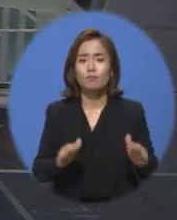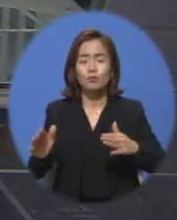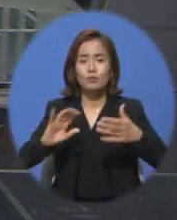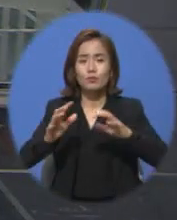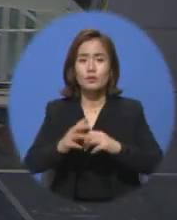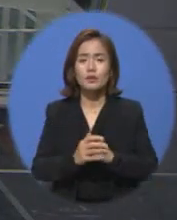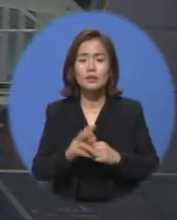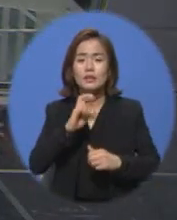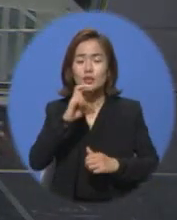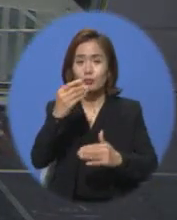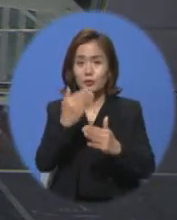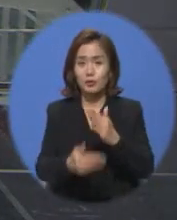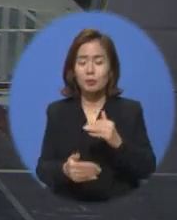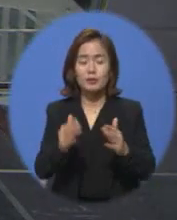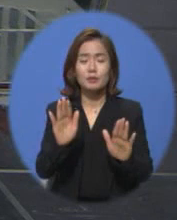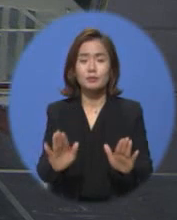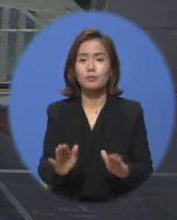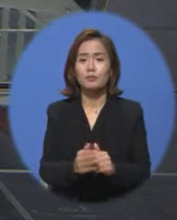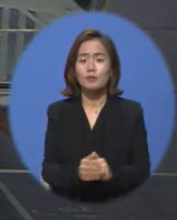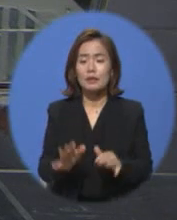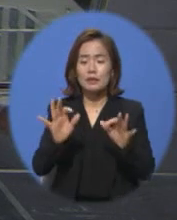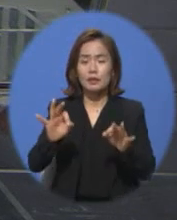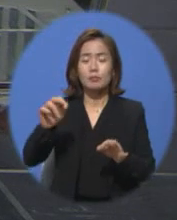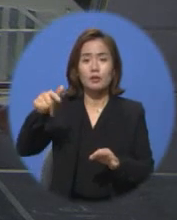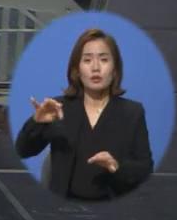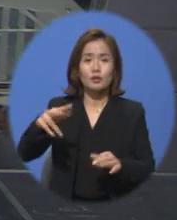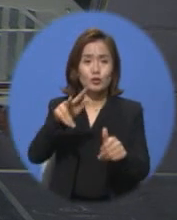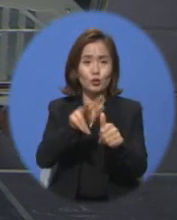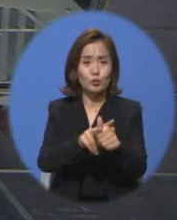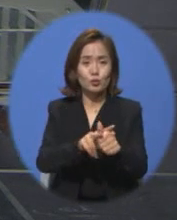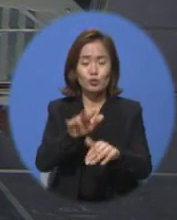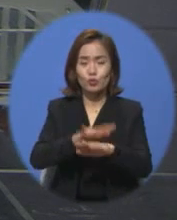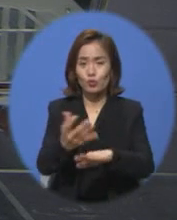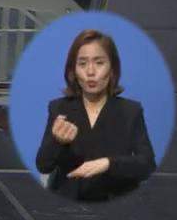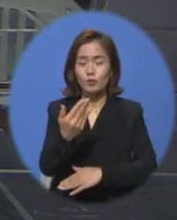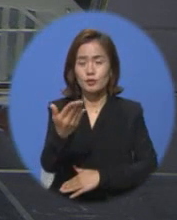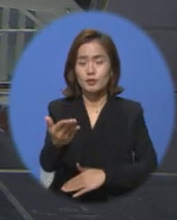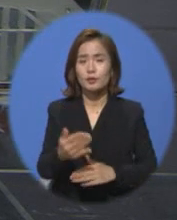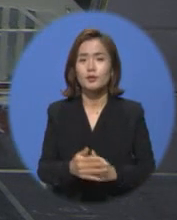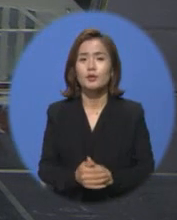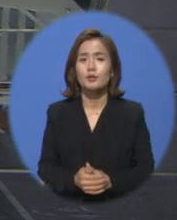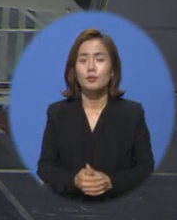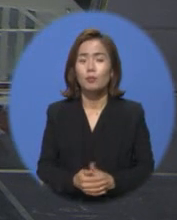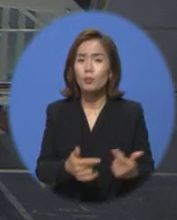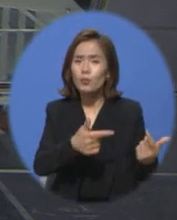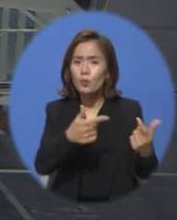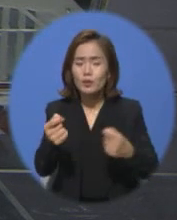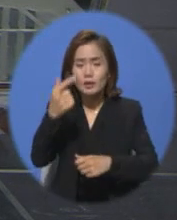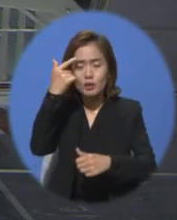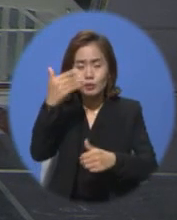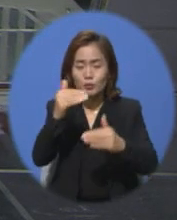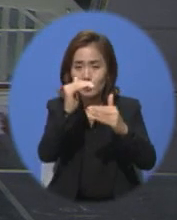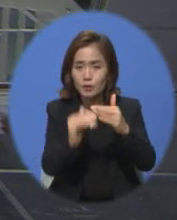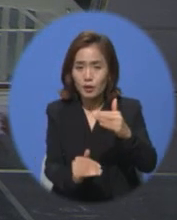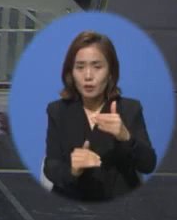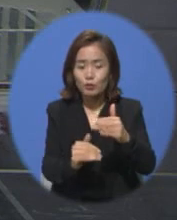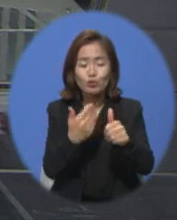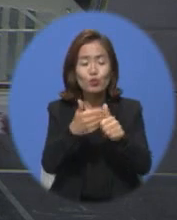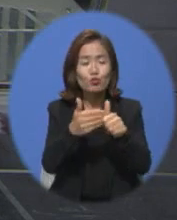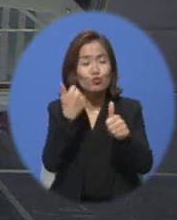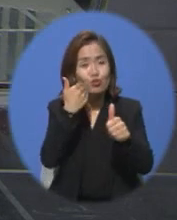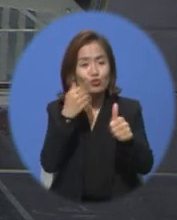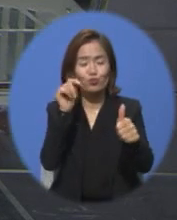예. 오늘토론은약20분정도남았습니다. 이번에는김경진후보에게발언권을넘기겠습니다 .이전과 마찬가지로질문할상대후보를선택하십시오